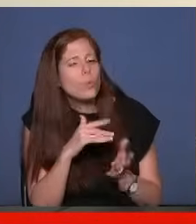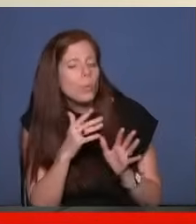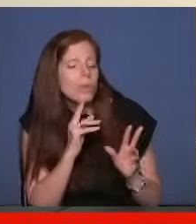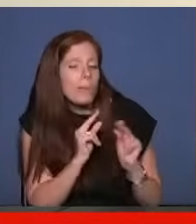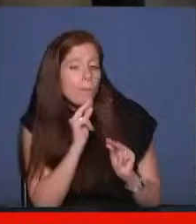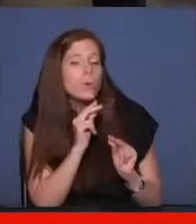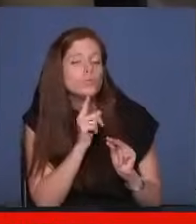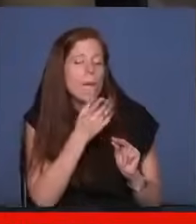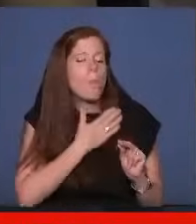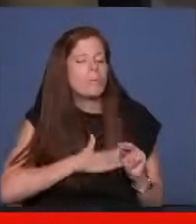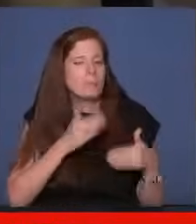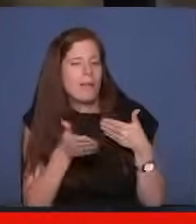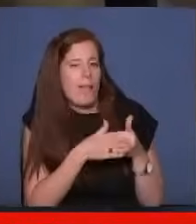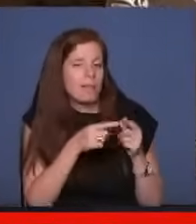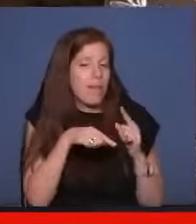למסד את הקשר.